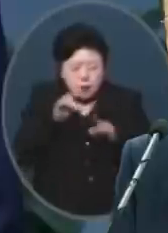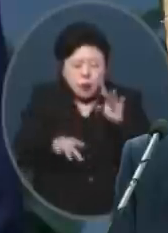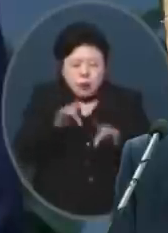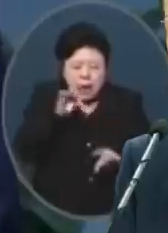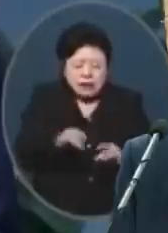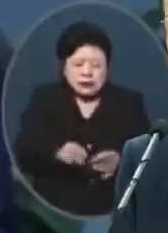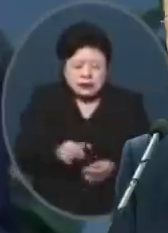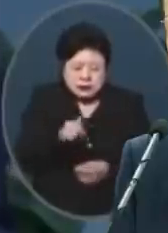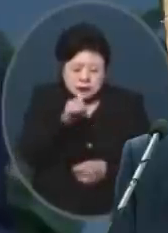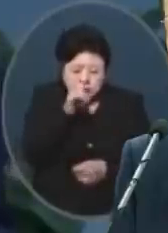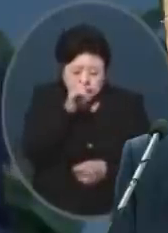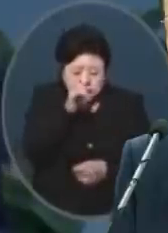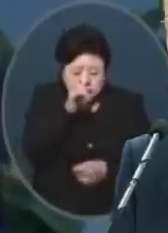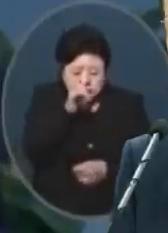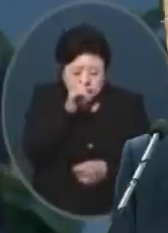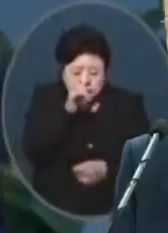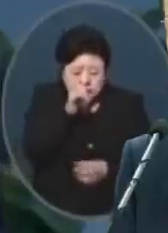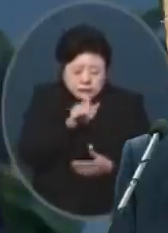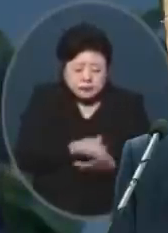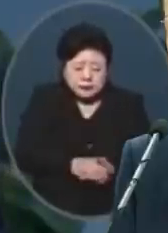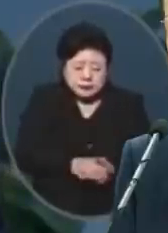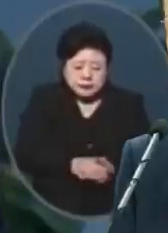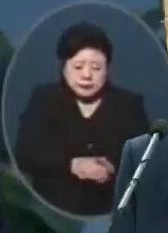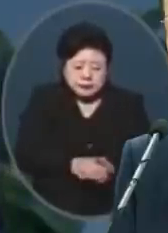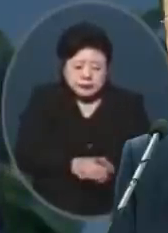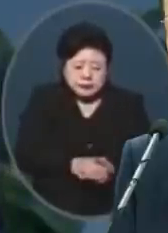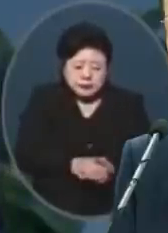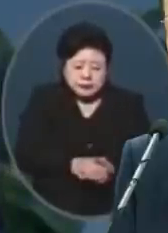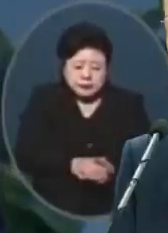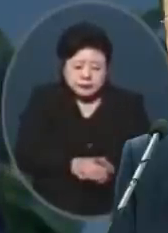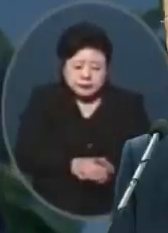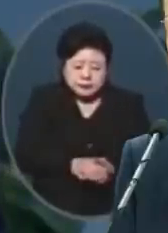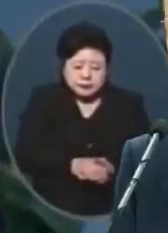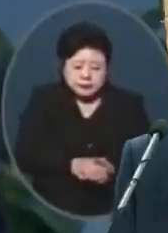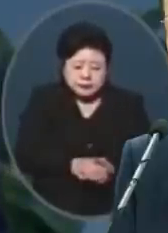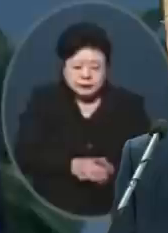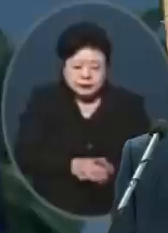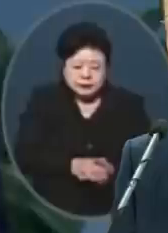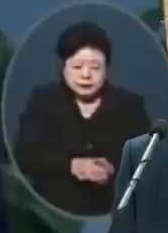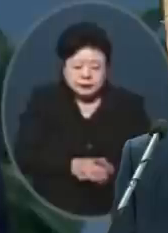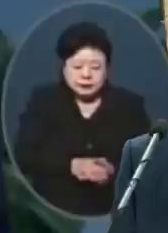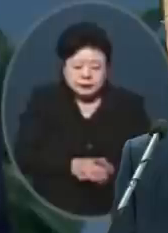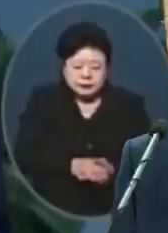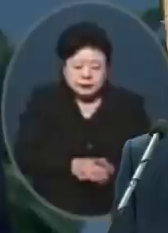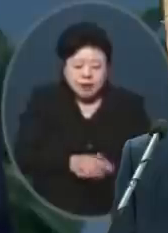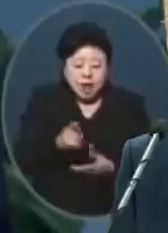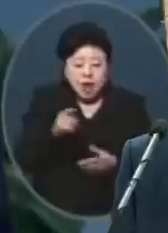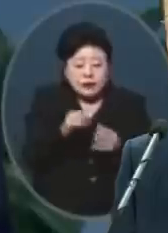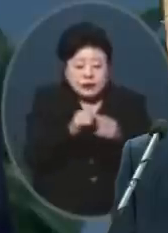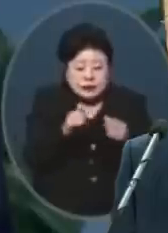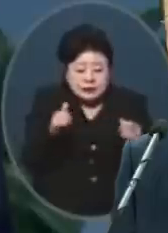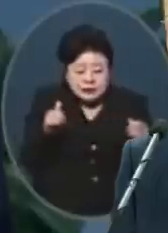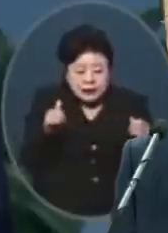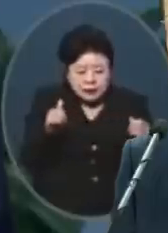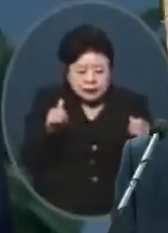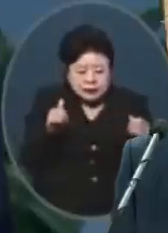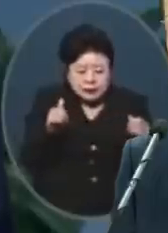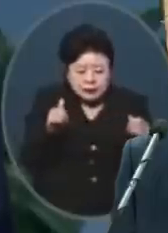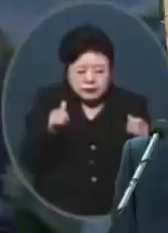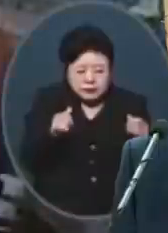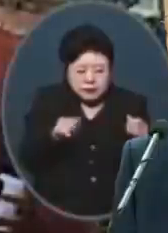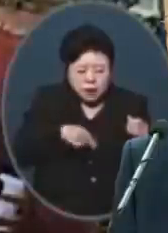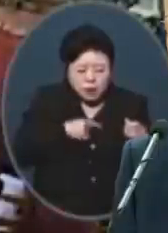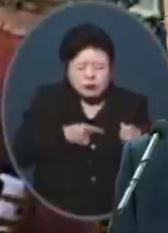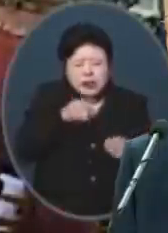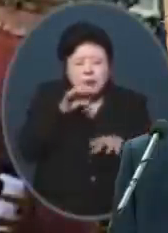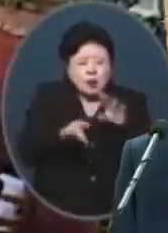목마른 인생을 살아야 됩니다 어떤 사람은 권력에만